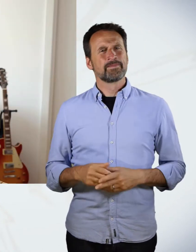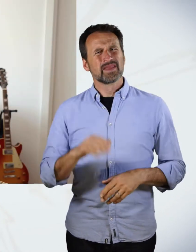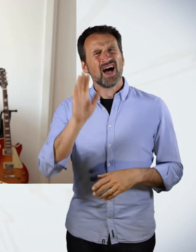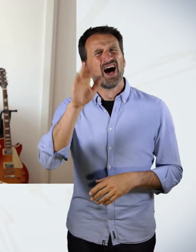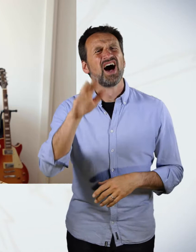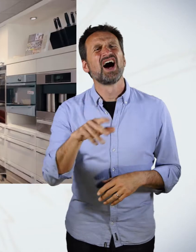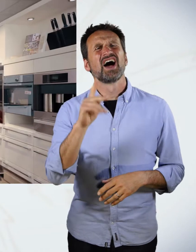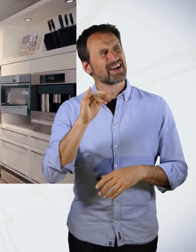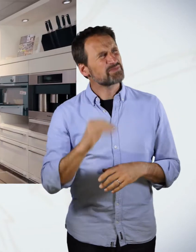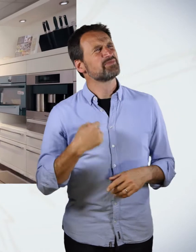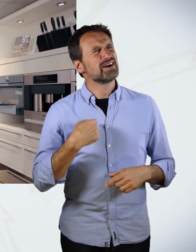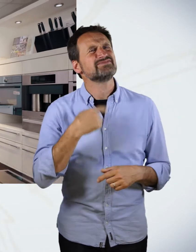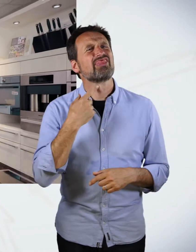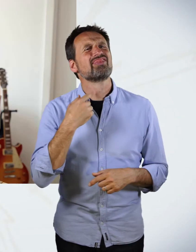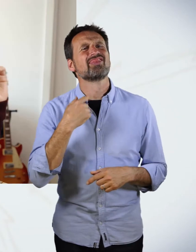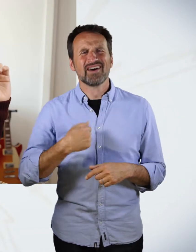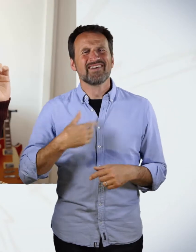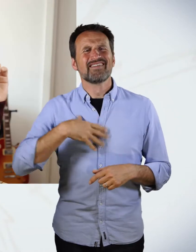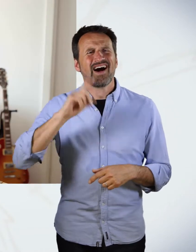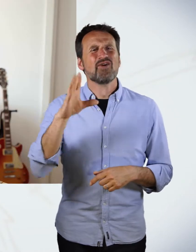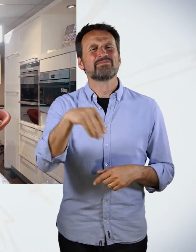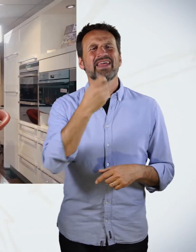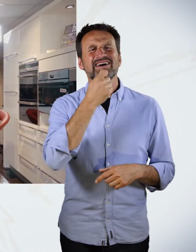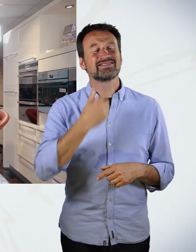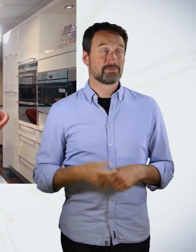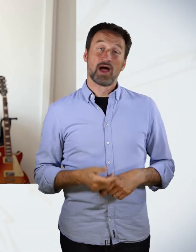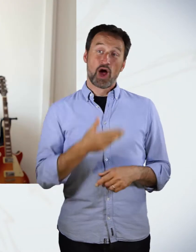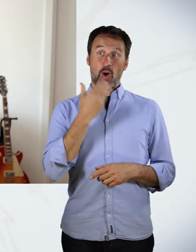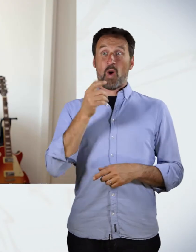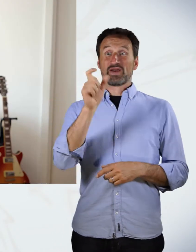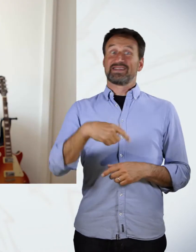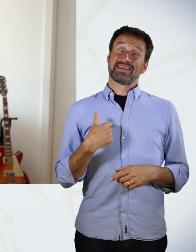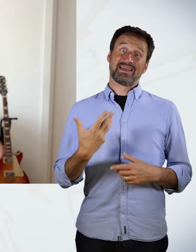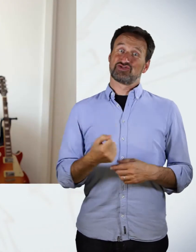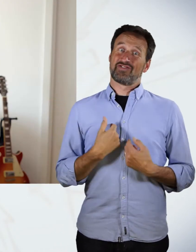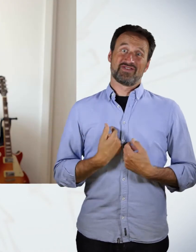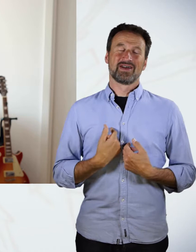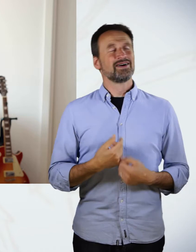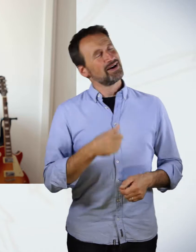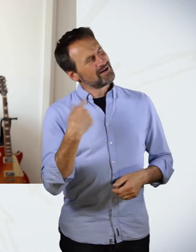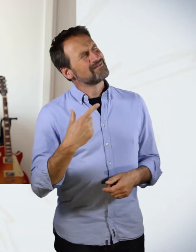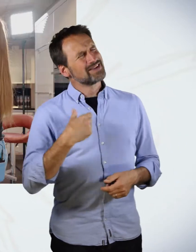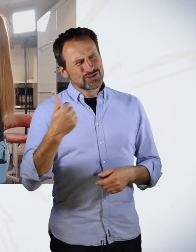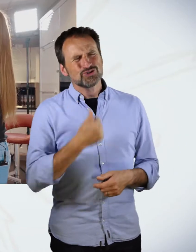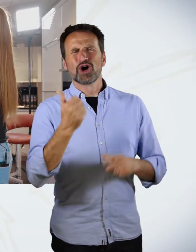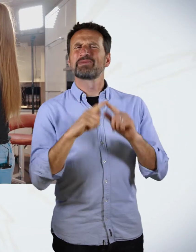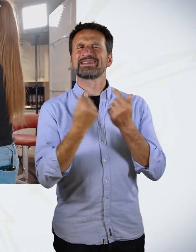eure Lasagne. Ich habe jetzt doch ordentlich Hunger bekommen. Ohne dich hätte ich es nicht geschafft. Ich finde, wir waren ein super Team und ich glaube, das wird ein Punkt für uns. Und